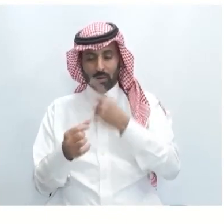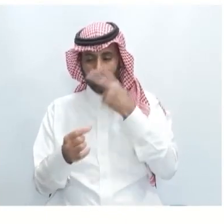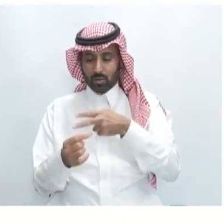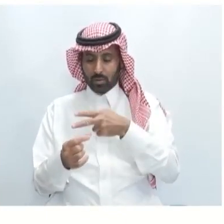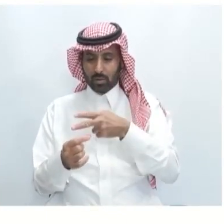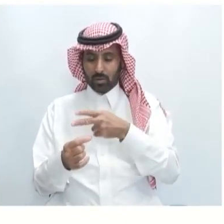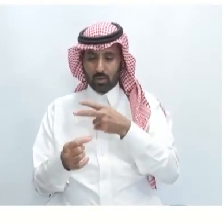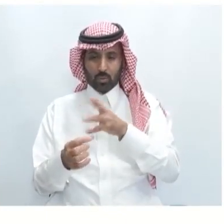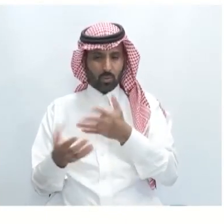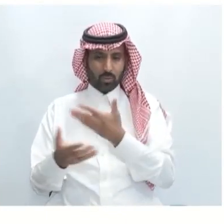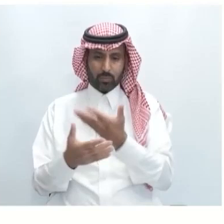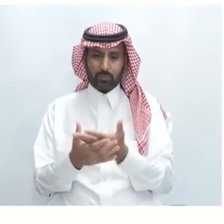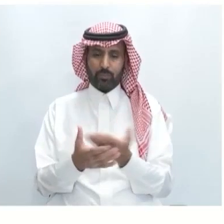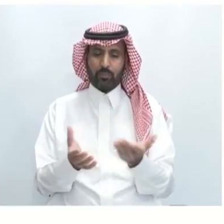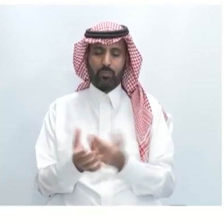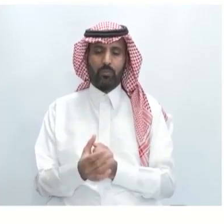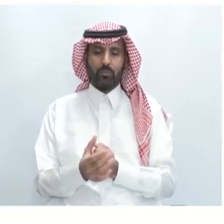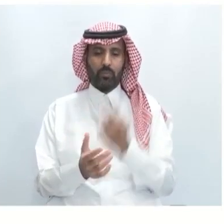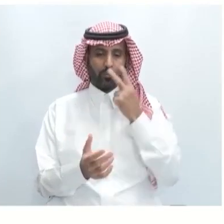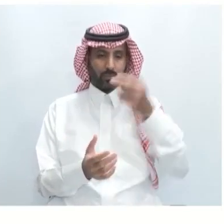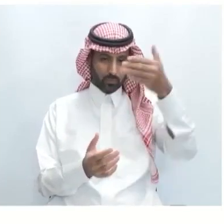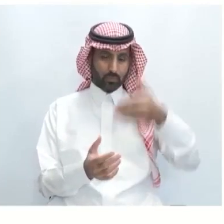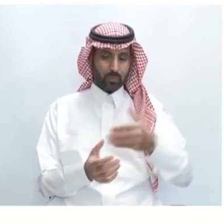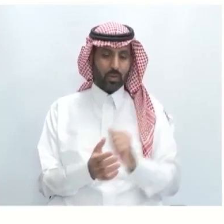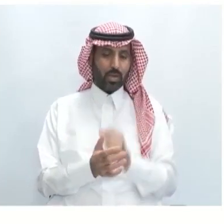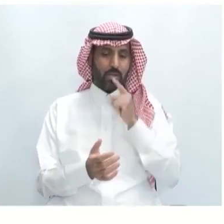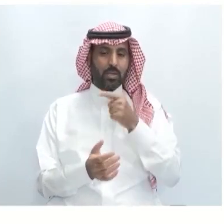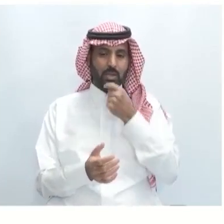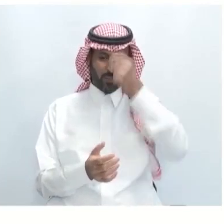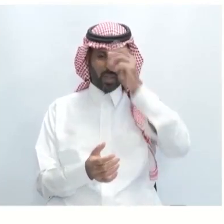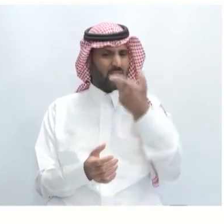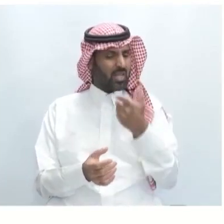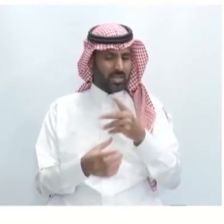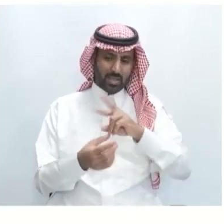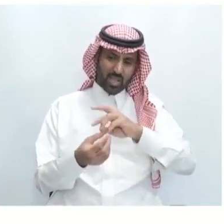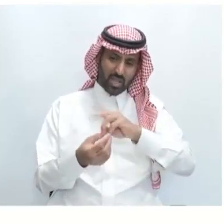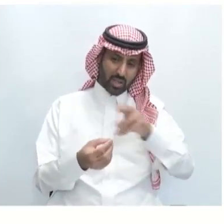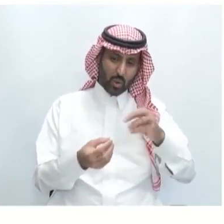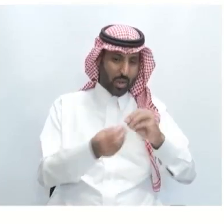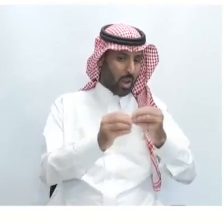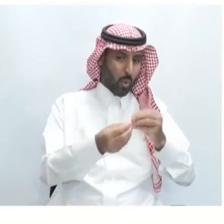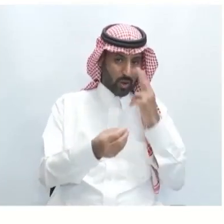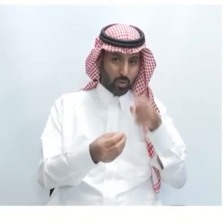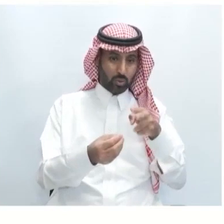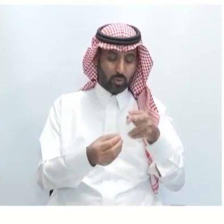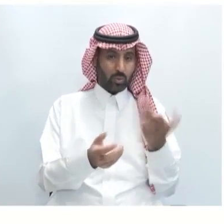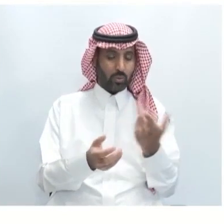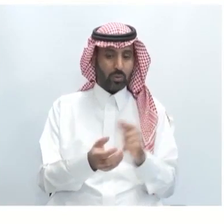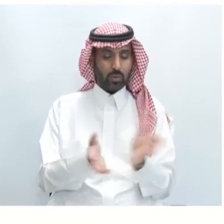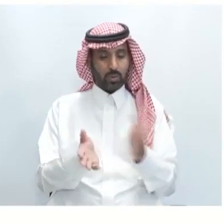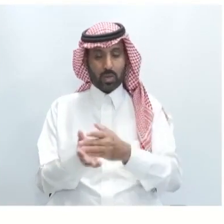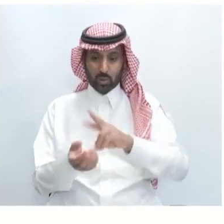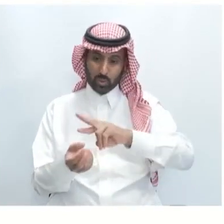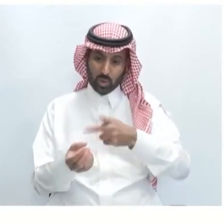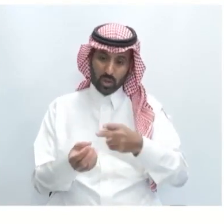سنوضحها الان اذا صف تغيرات الالوان التي شاهدتها سيحدث